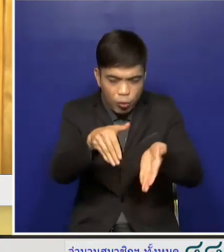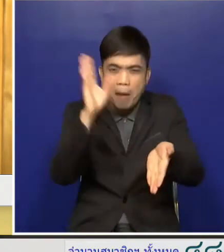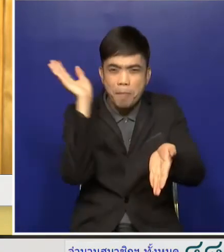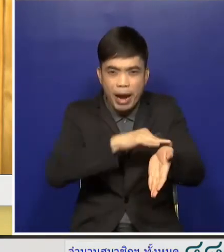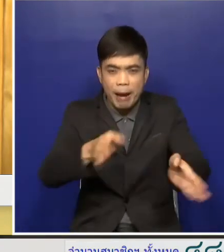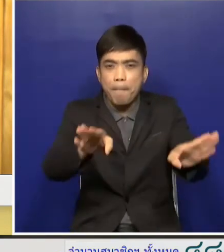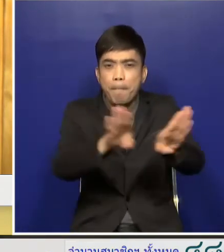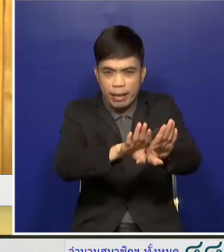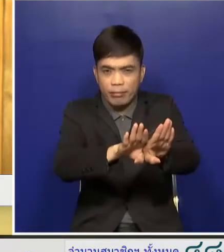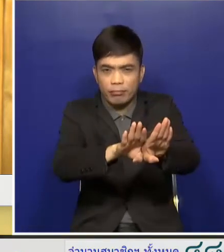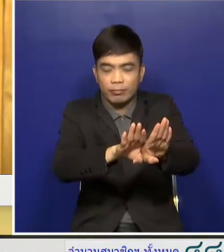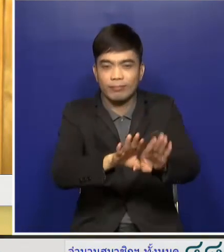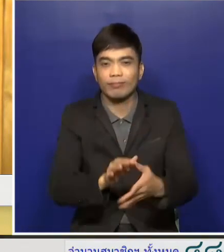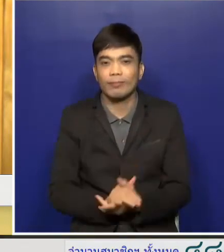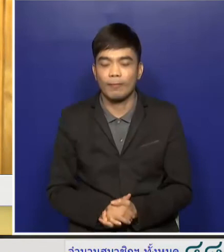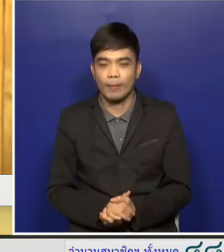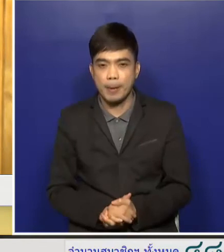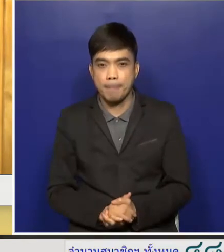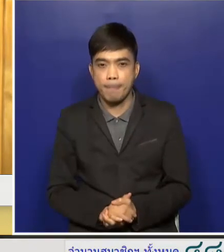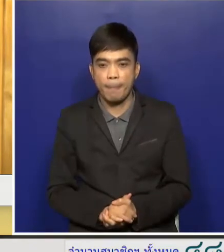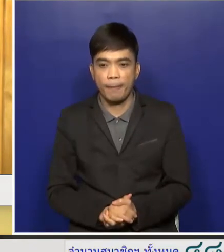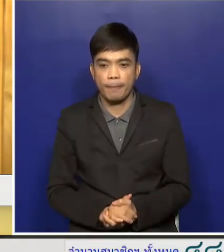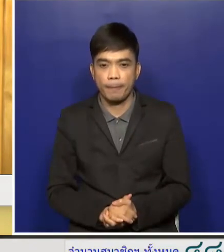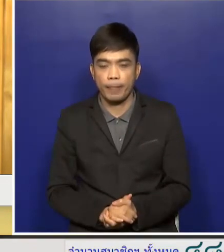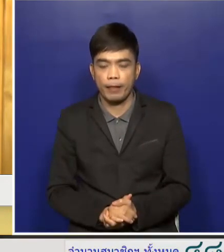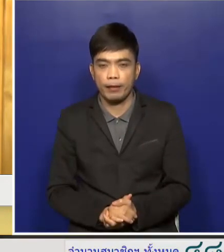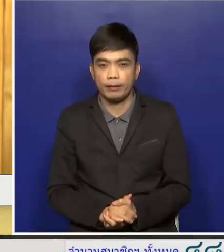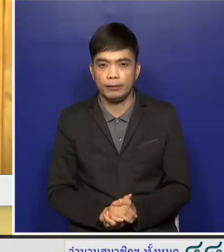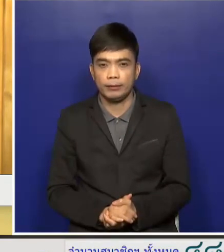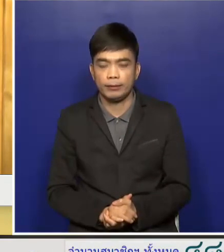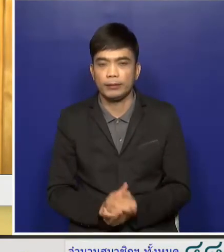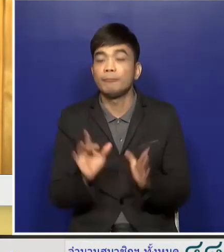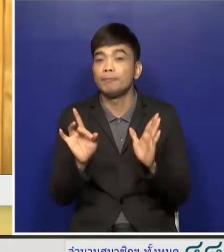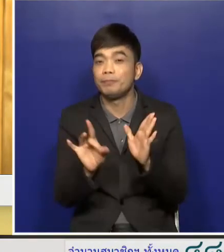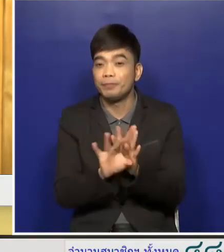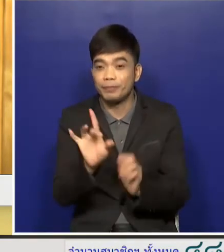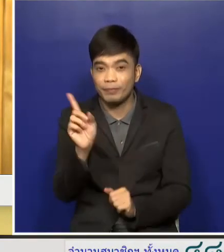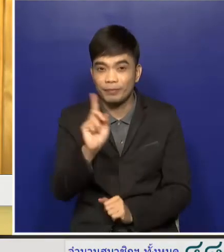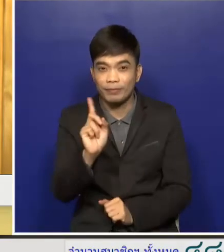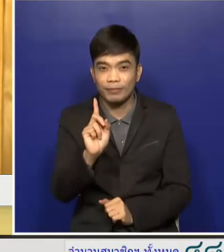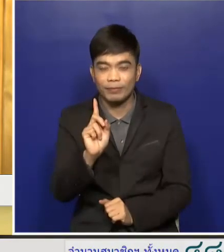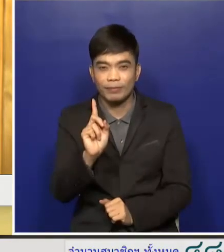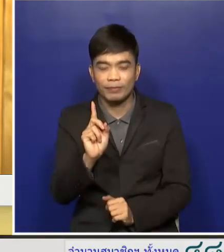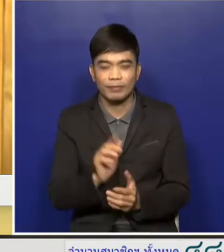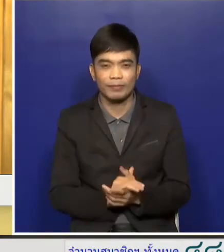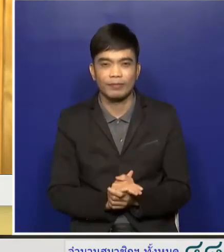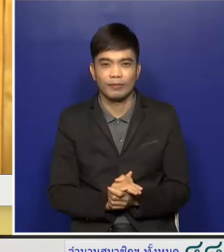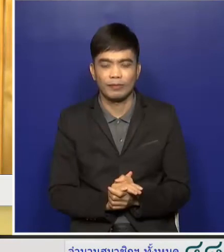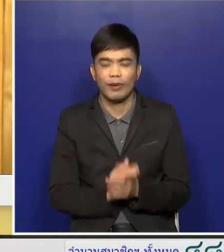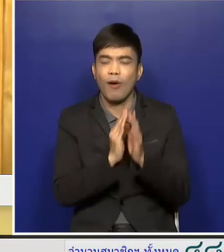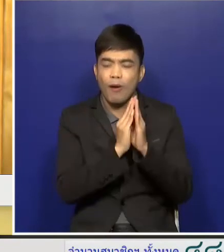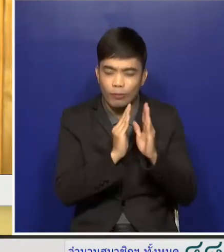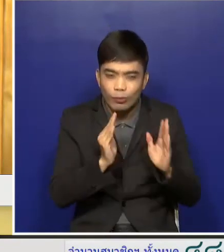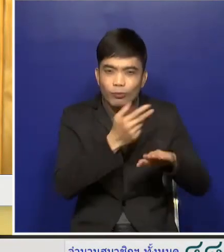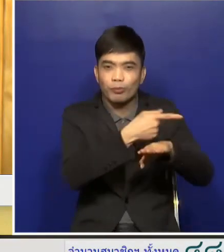าครับสุดท้ายท่านประธานครับต้องขอกราบขอบพระคุณท่านประธานนะครับที่เมื่อวานผมได้พูดถึง